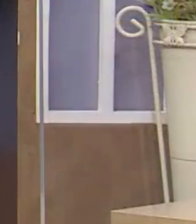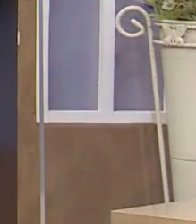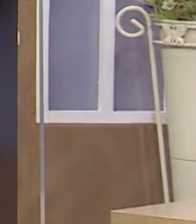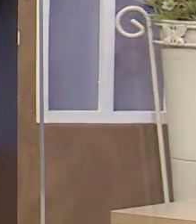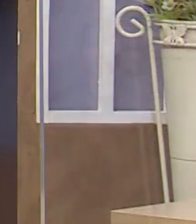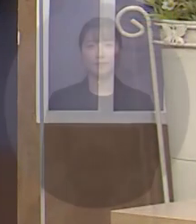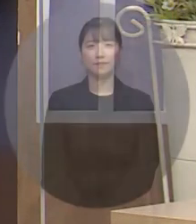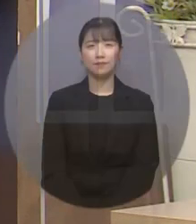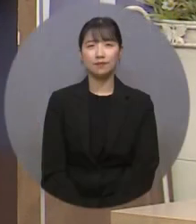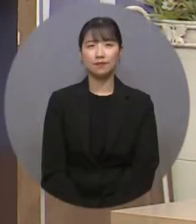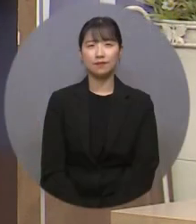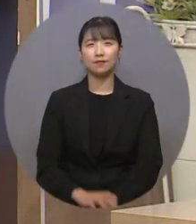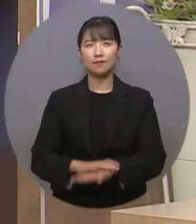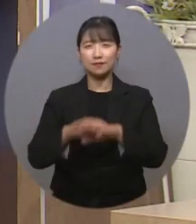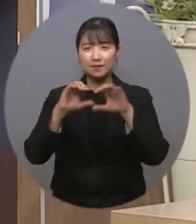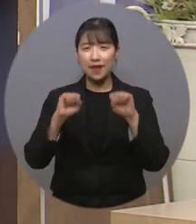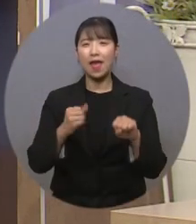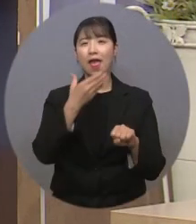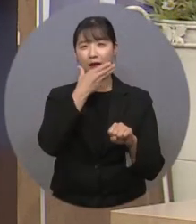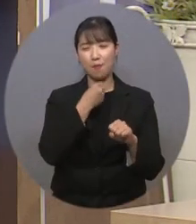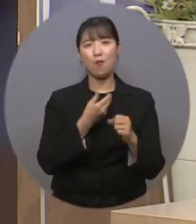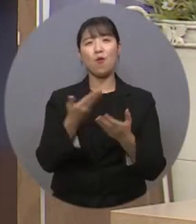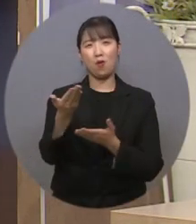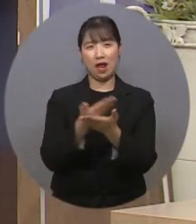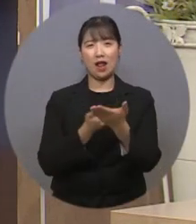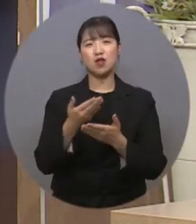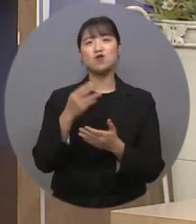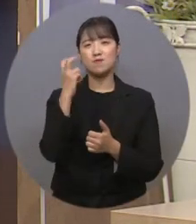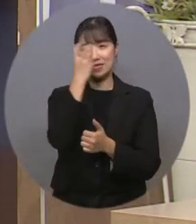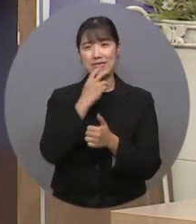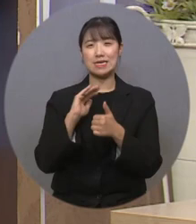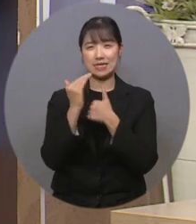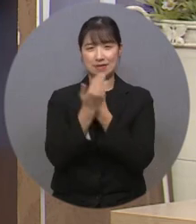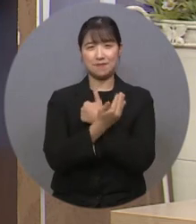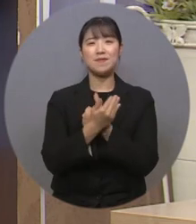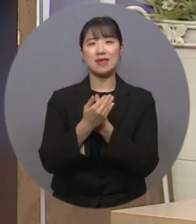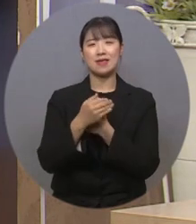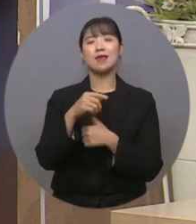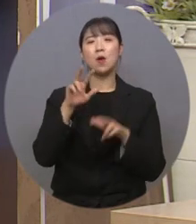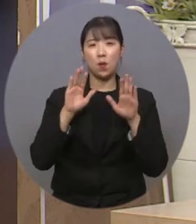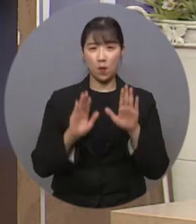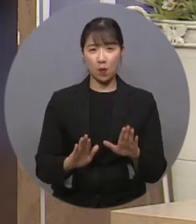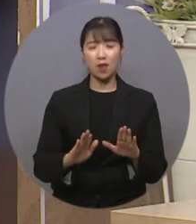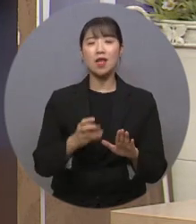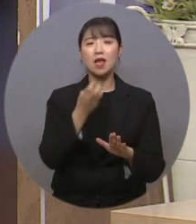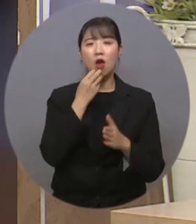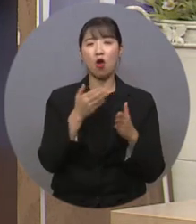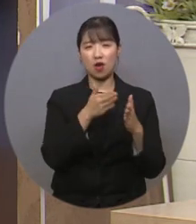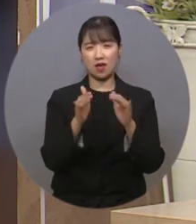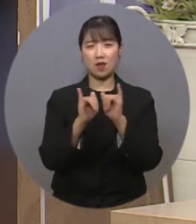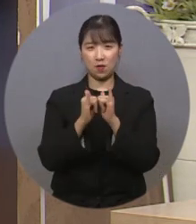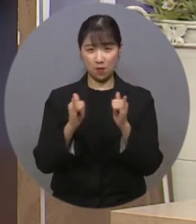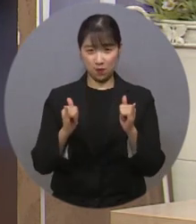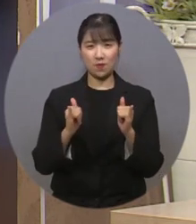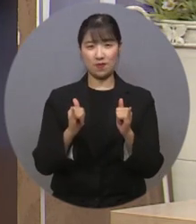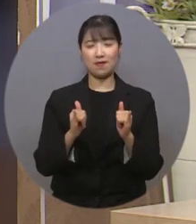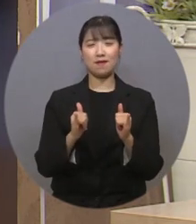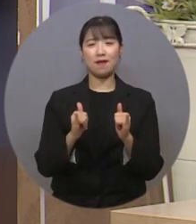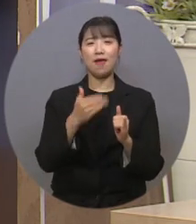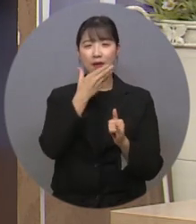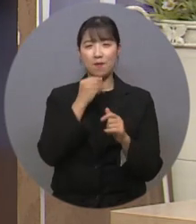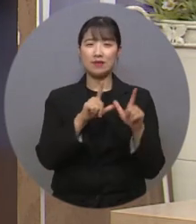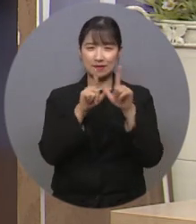안녕하세요. 행복 나눔 지킴이의 손자입니다. 오늘은 경기도민이 행복한 삶을 살아갈 수 있도록 앞장서서 노력하는 분을